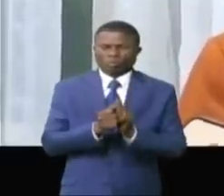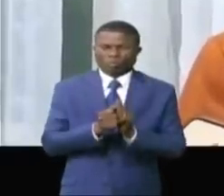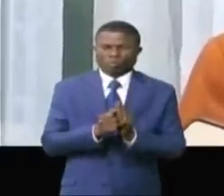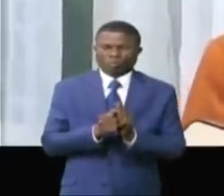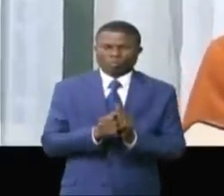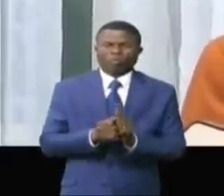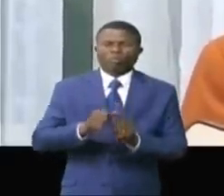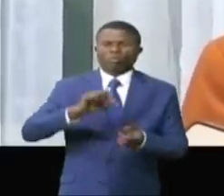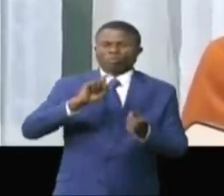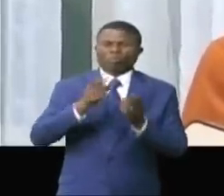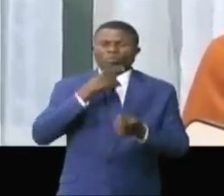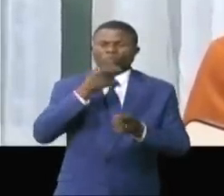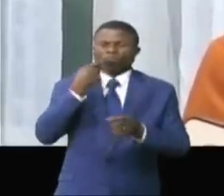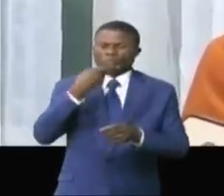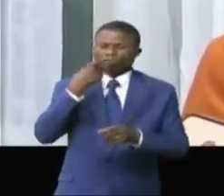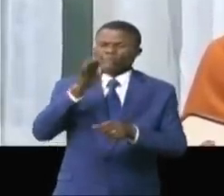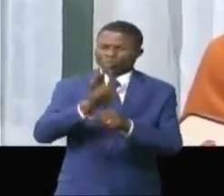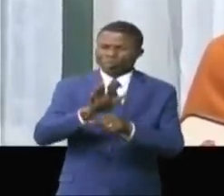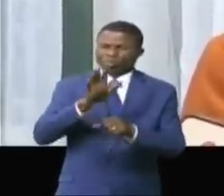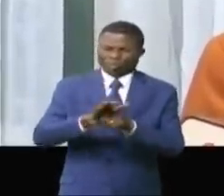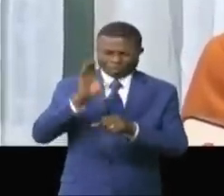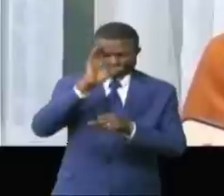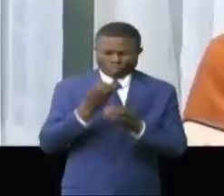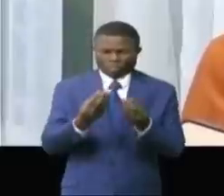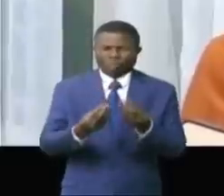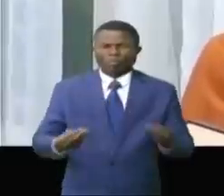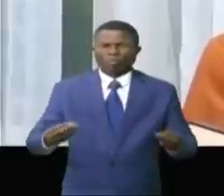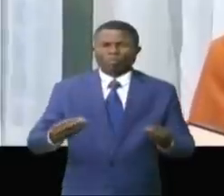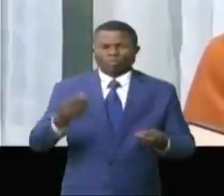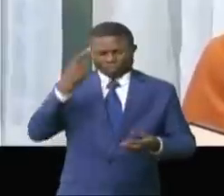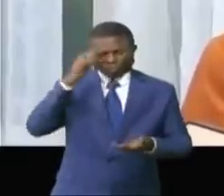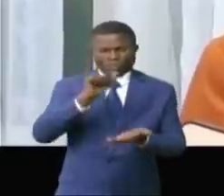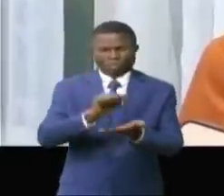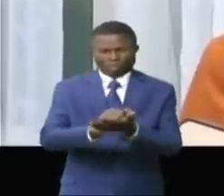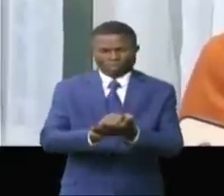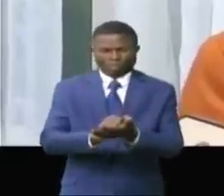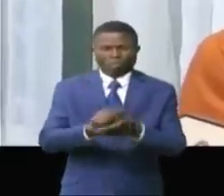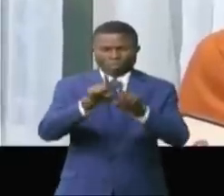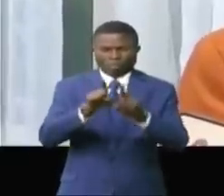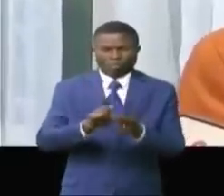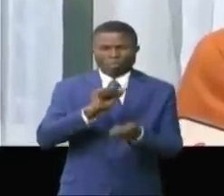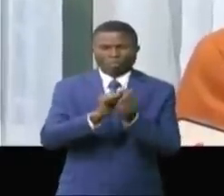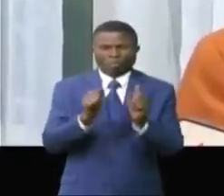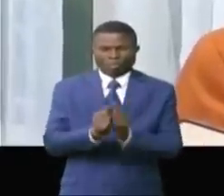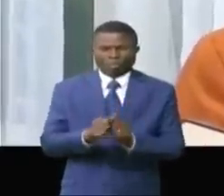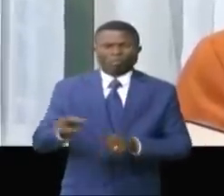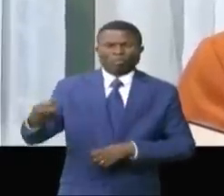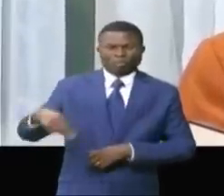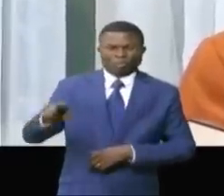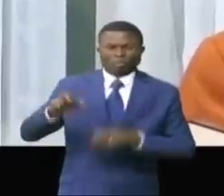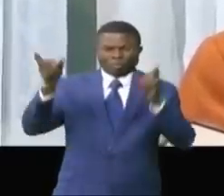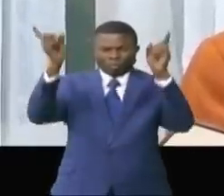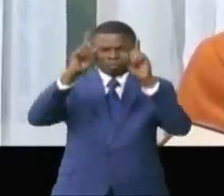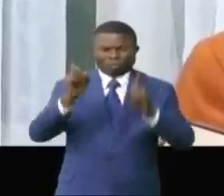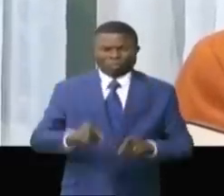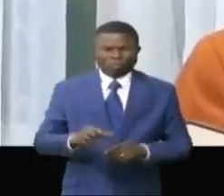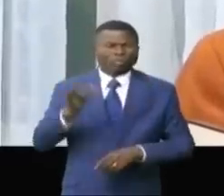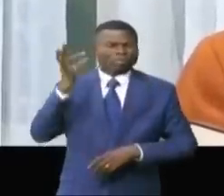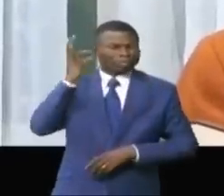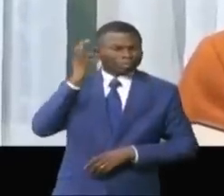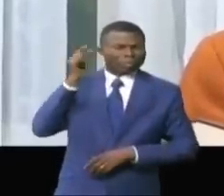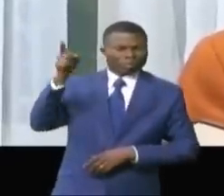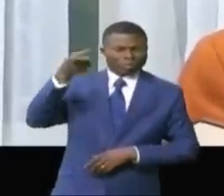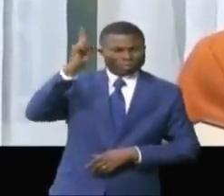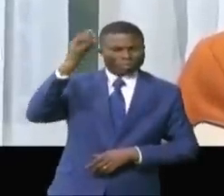on échange beaucoup pour voir comment essayer ensemble de trouver des solutions, soutenir aussi les processus régionaux qui sont en cours, le processus de Nairobi. On sait que le